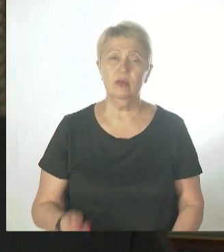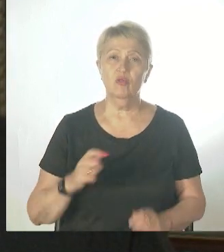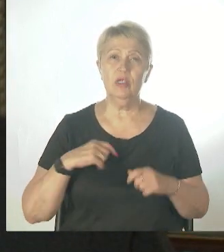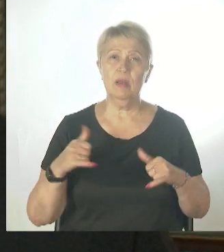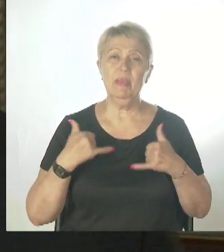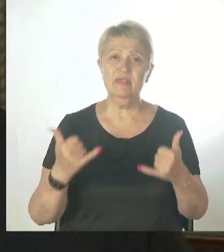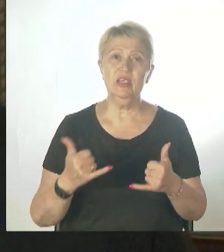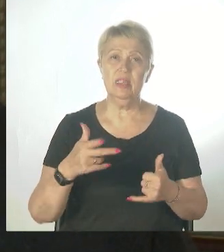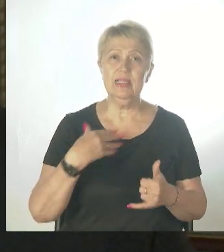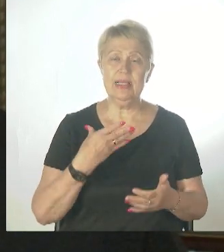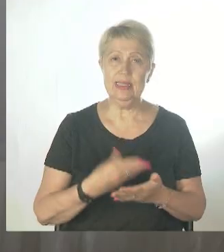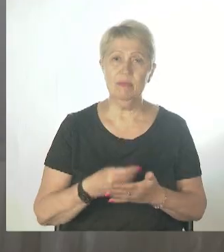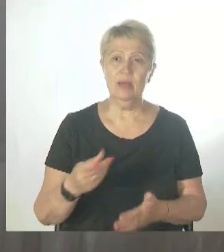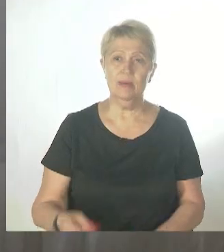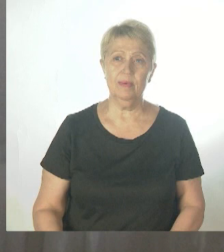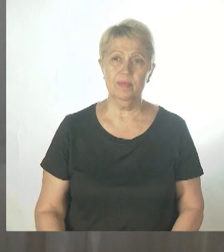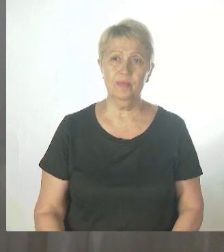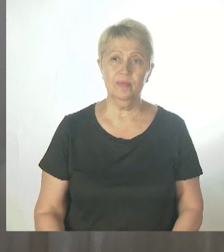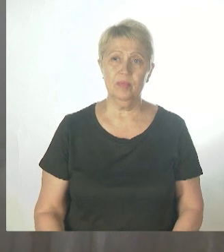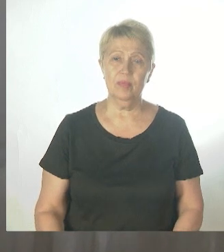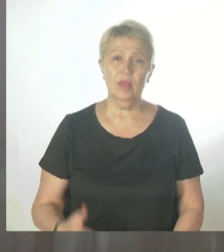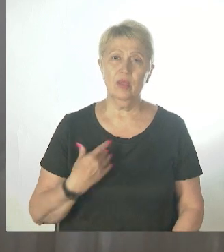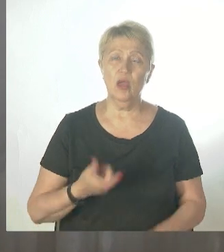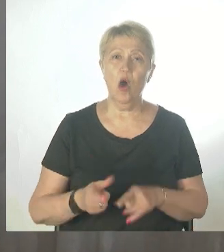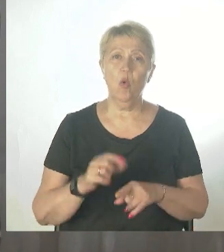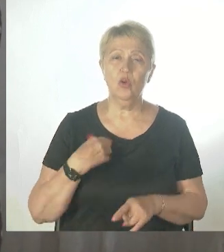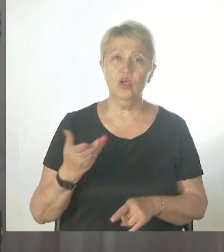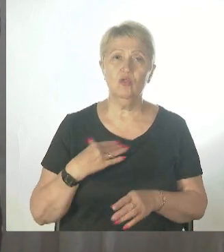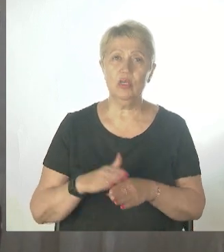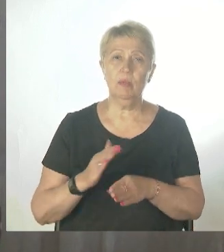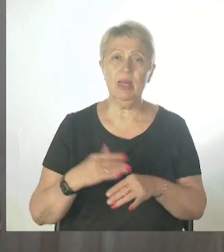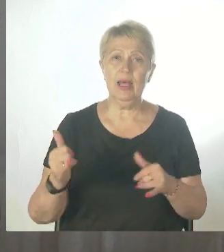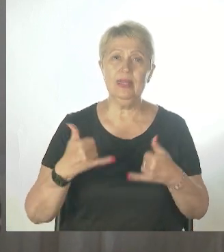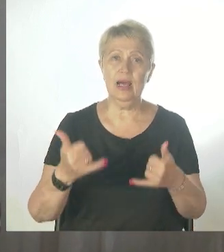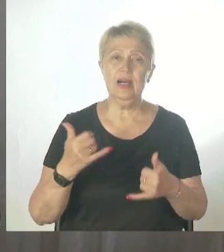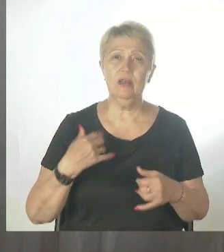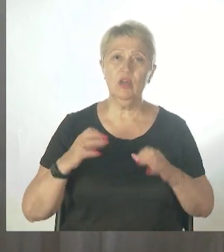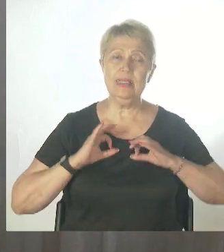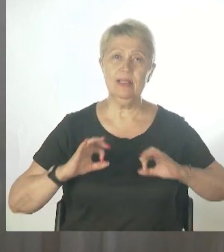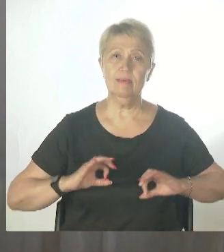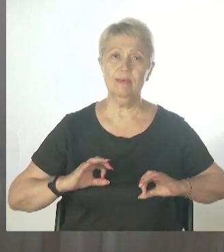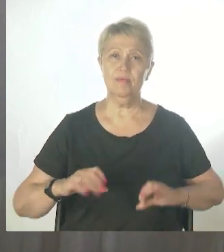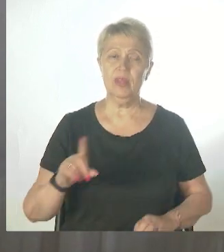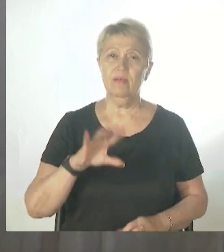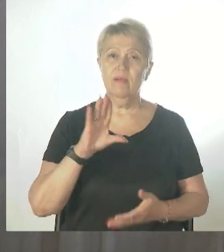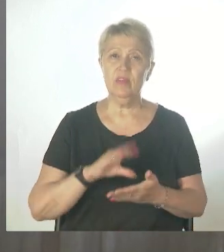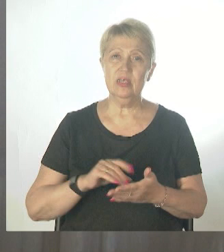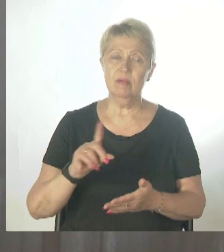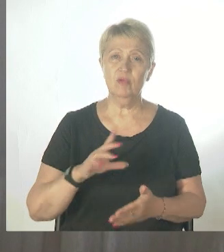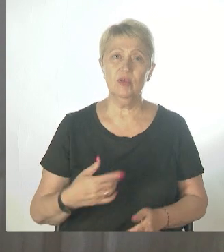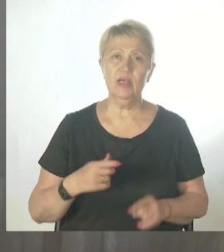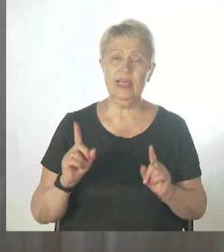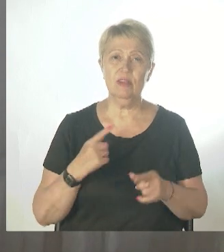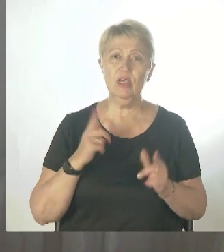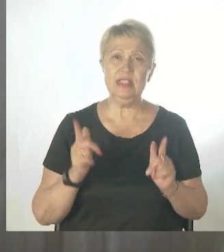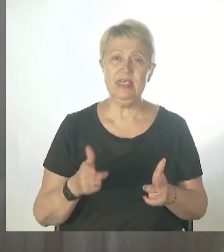хоть немногих к Богу. Я очень благодарна семинарии и всему священству, и действительно мы,